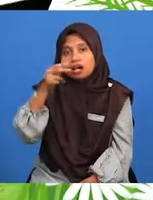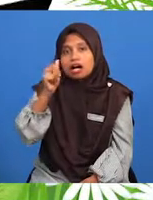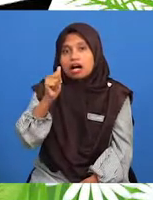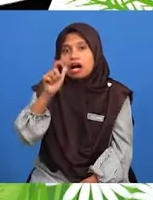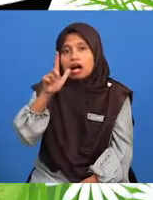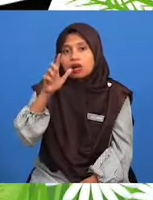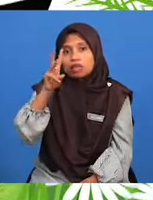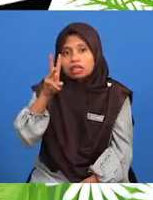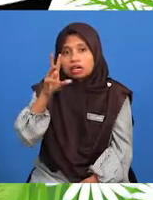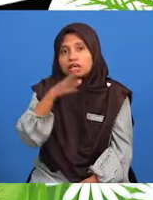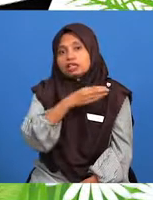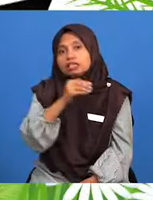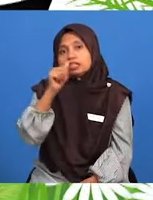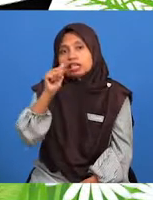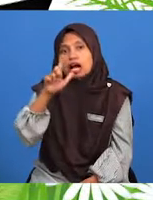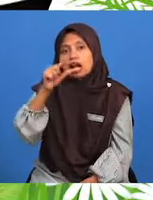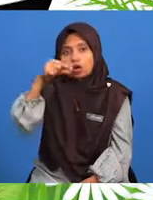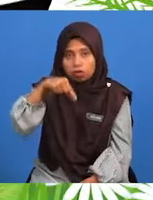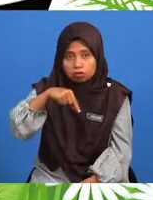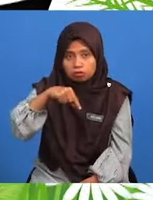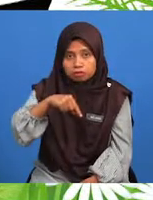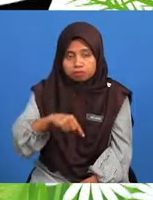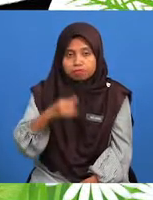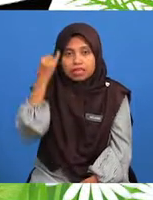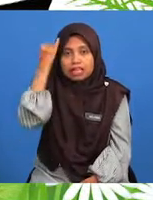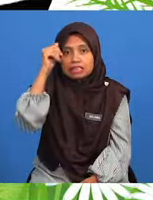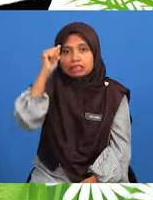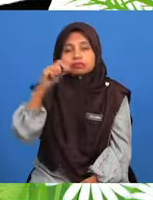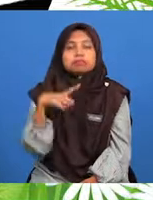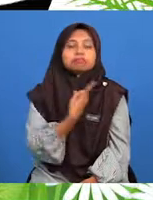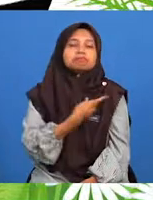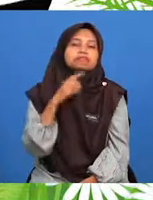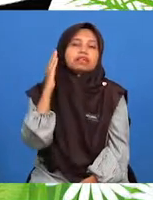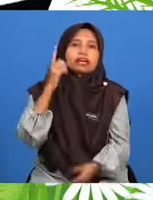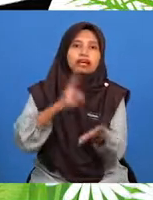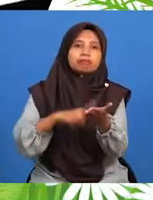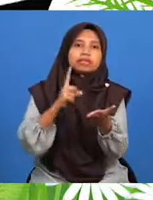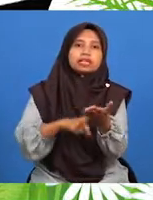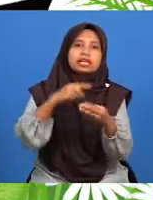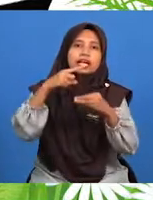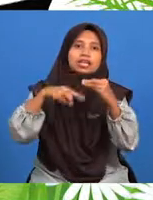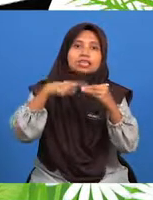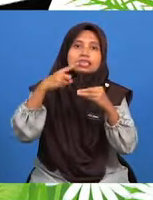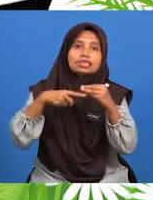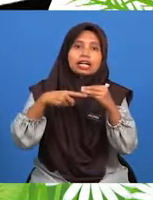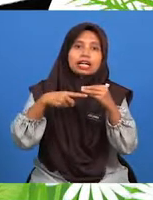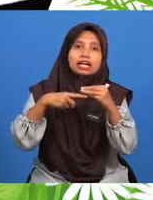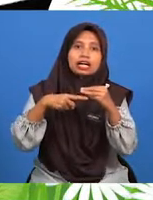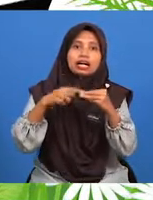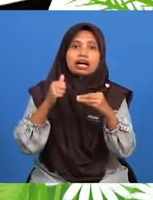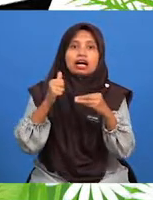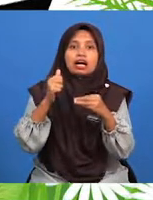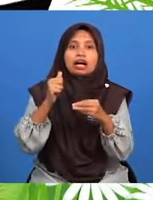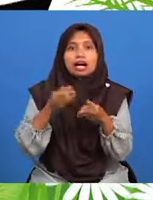Al-Wadi'ah dan Al-Qardu. InsyaAllah kita akan membincangkan tentang akad Al-Kafalah